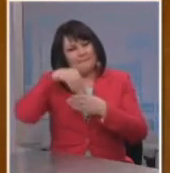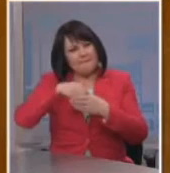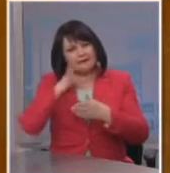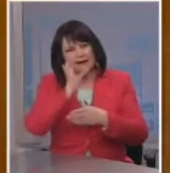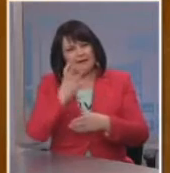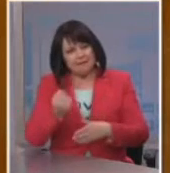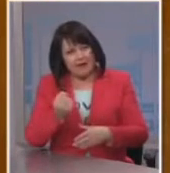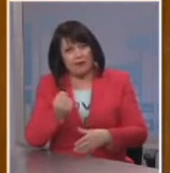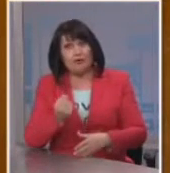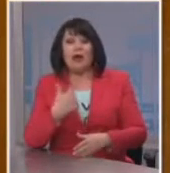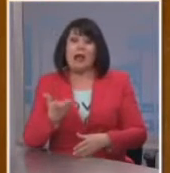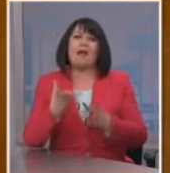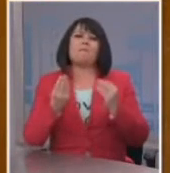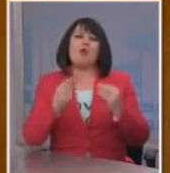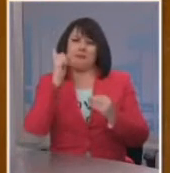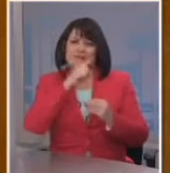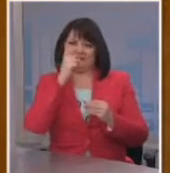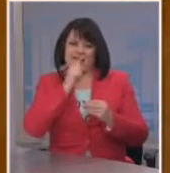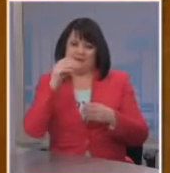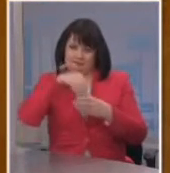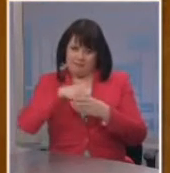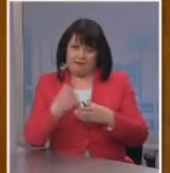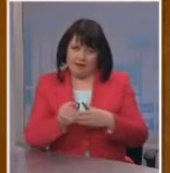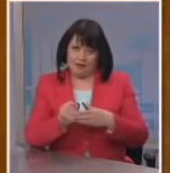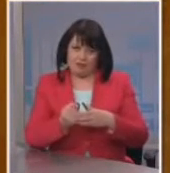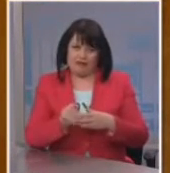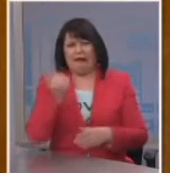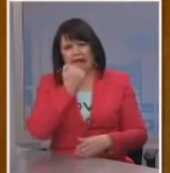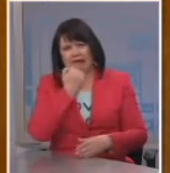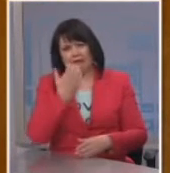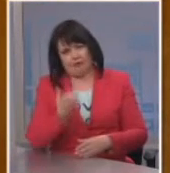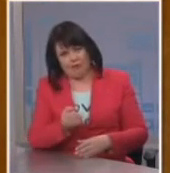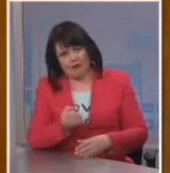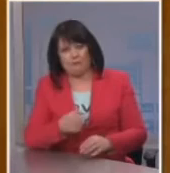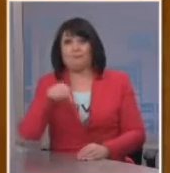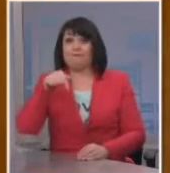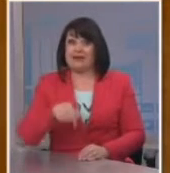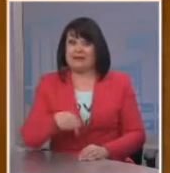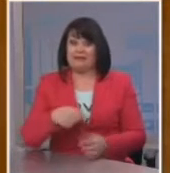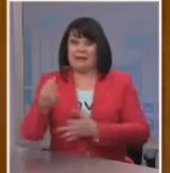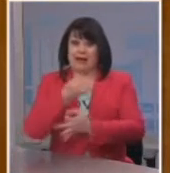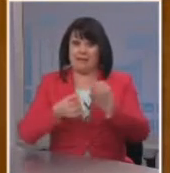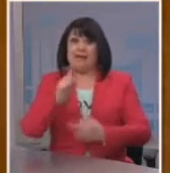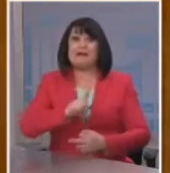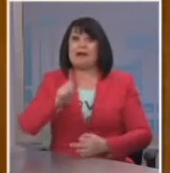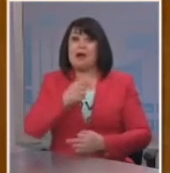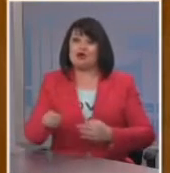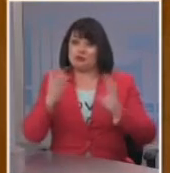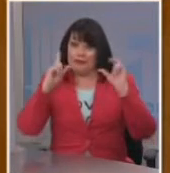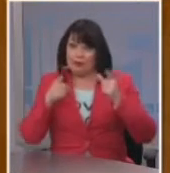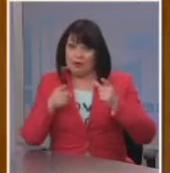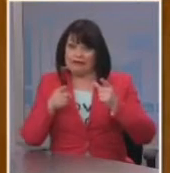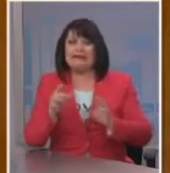υπάρχουν μέσα εκεί, αλλά και τα πολλά ψεύδια τα οποία επίσης υπάρχουν και τις ανακρίβειες. Η σημερινή ομιλία του κυρίου Μητσοτάκη επιβεβαίωσε ότι